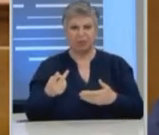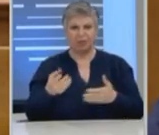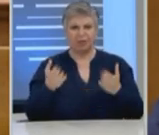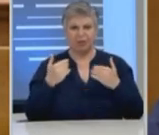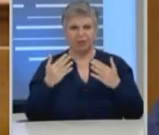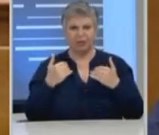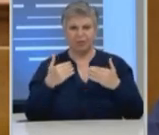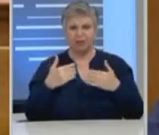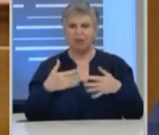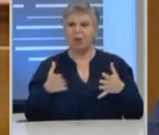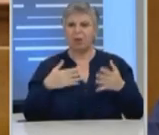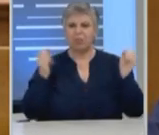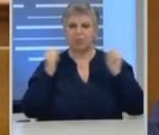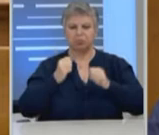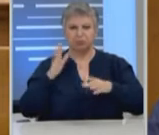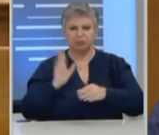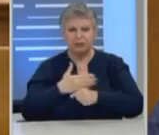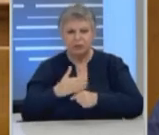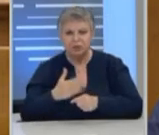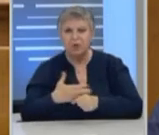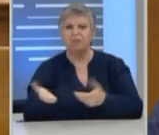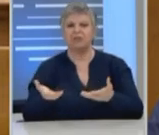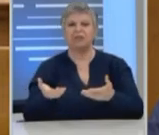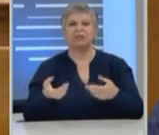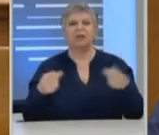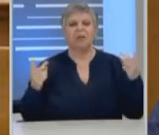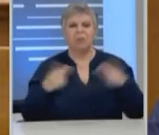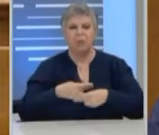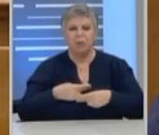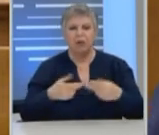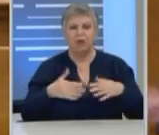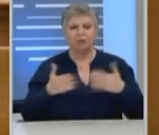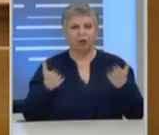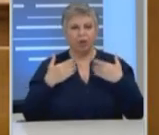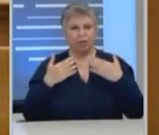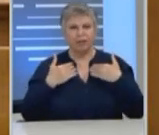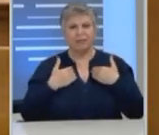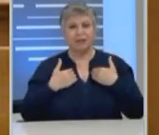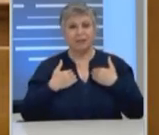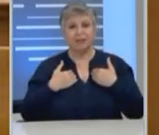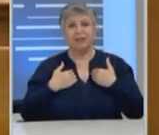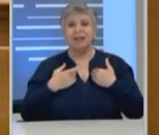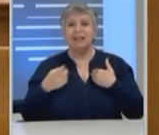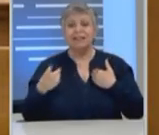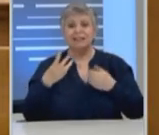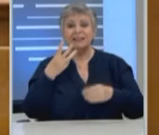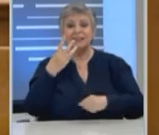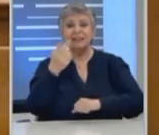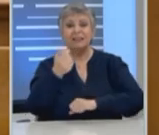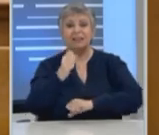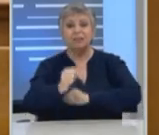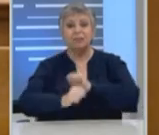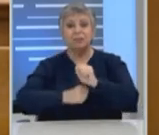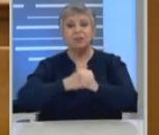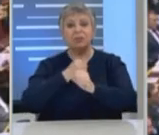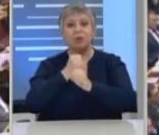οι αποτυχίες θα επαληθεύονται και θα γίνονται πραγματικότητα. Επί 3,5 χρόνια. Πώς